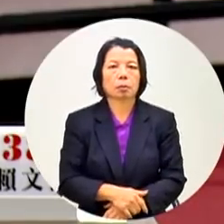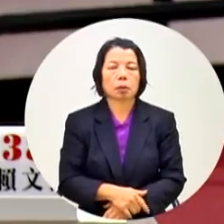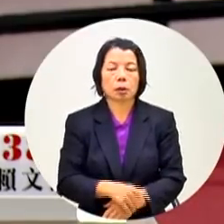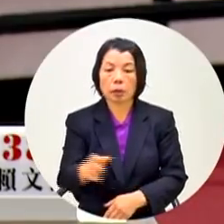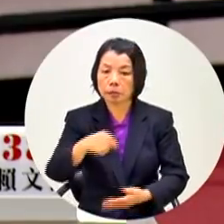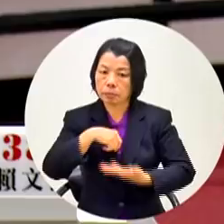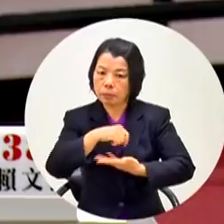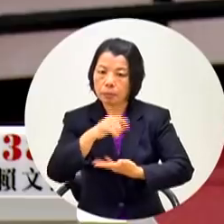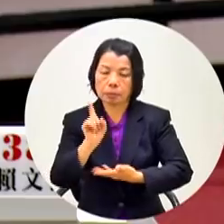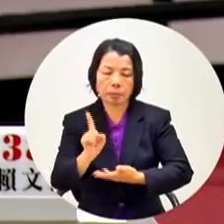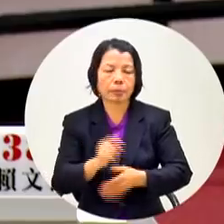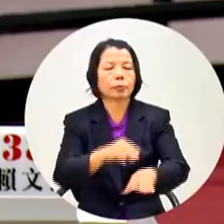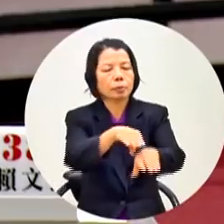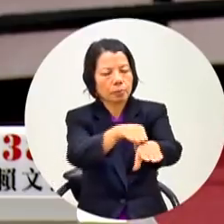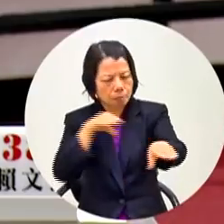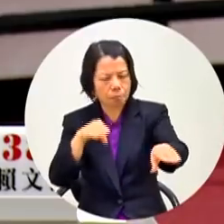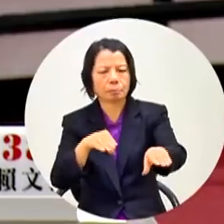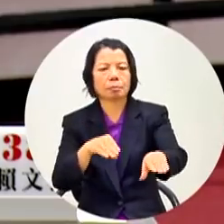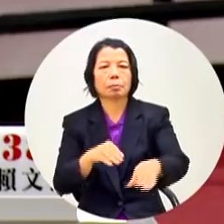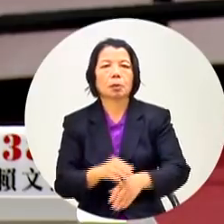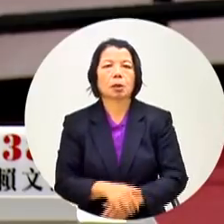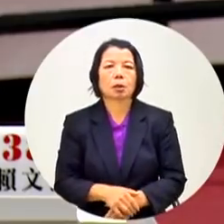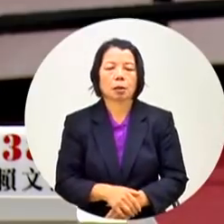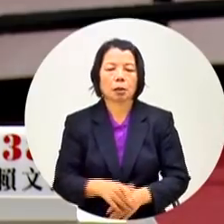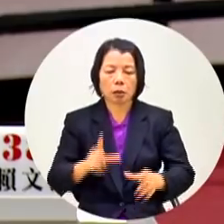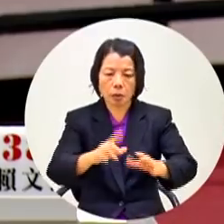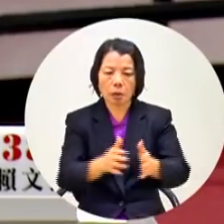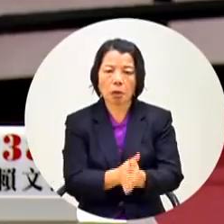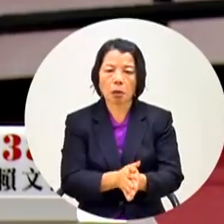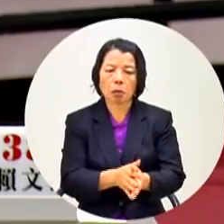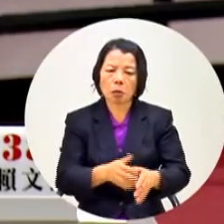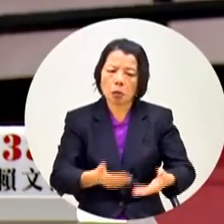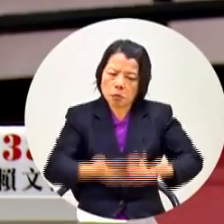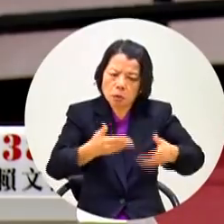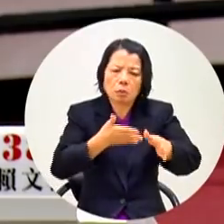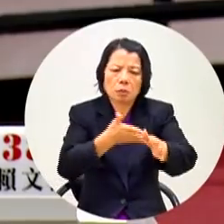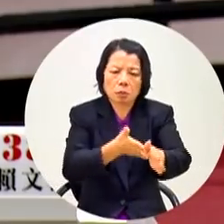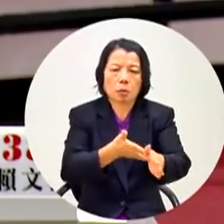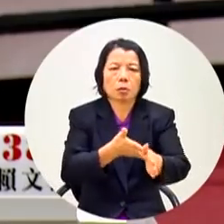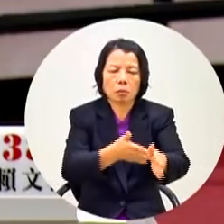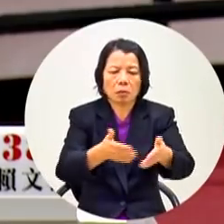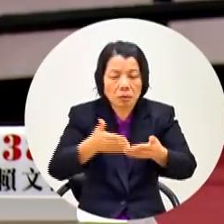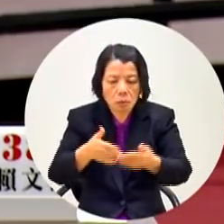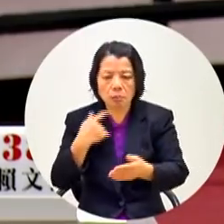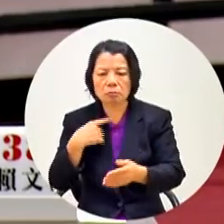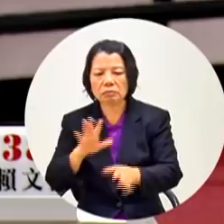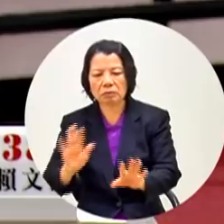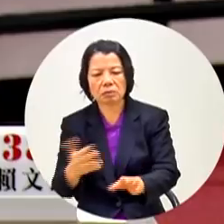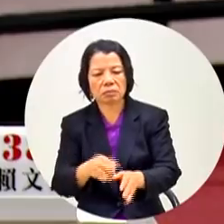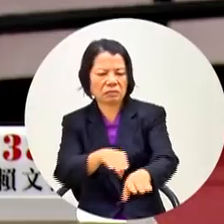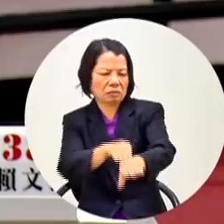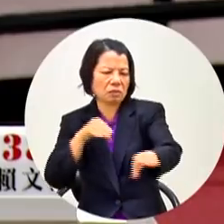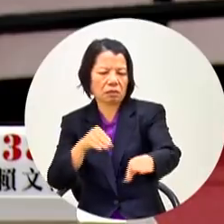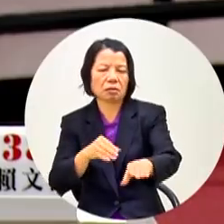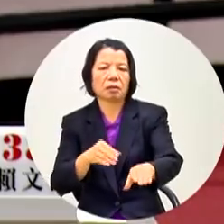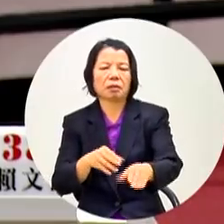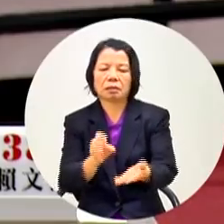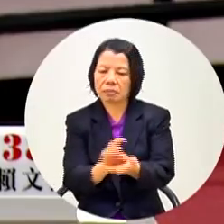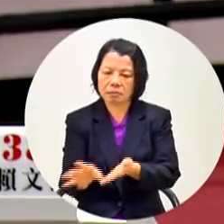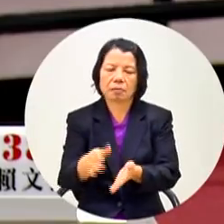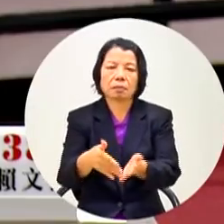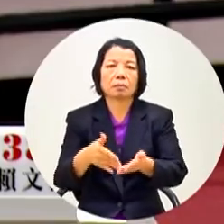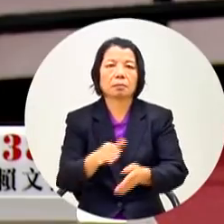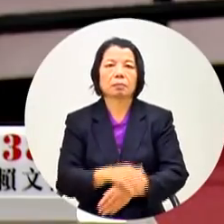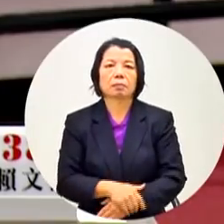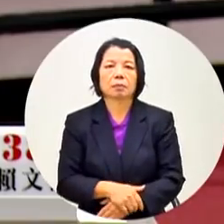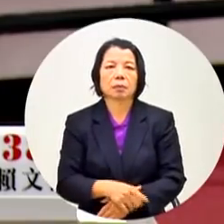又要大众运输又要不怕塞车的共存的方案。事实上现在全世界很多都